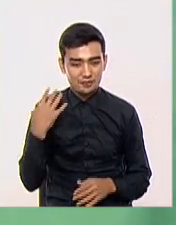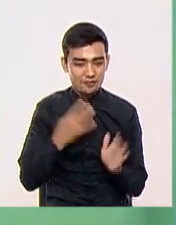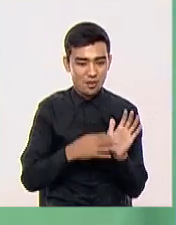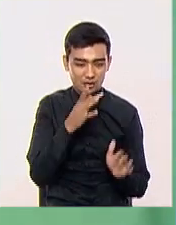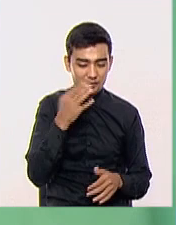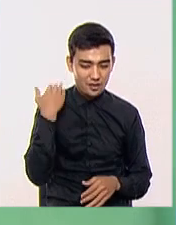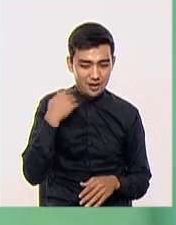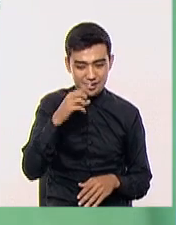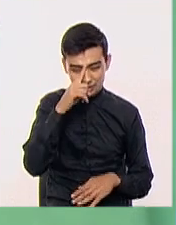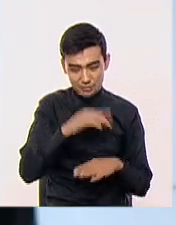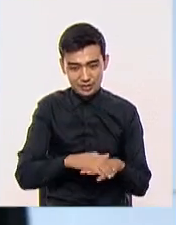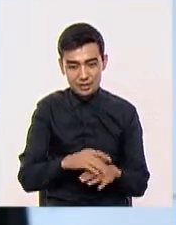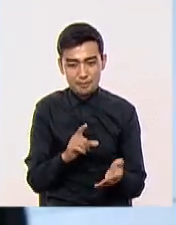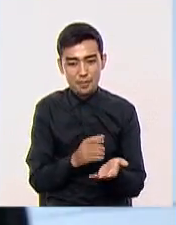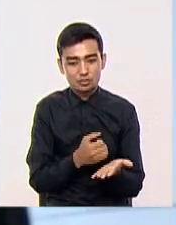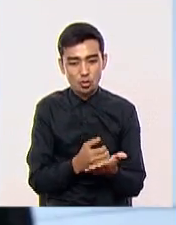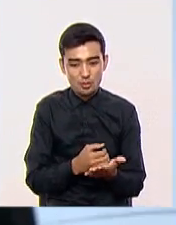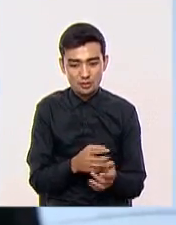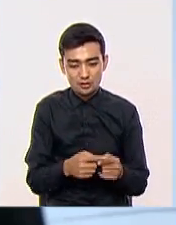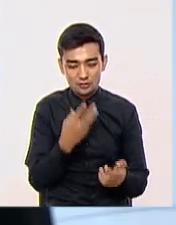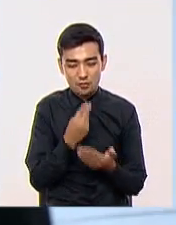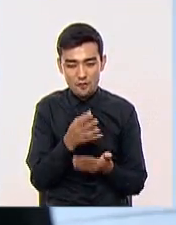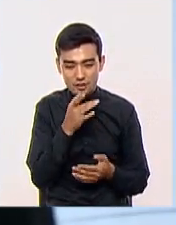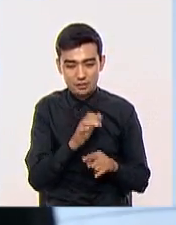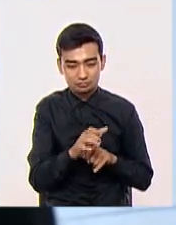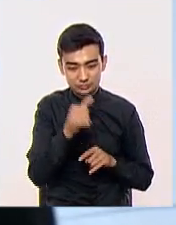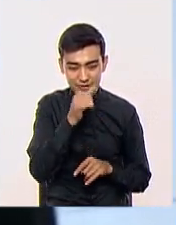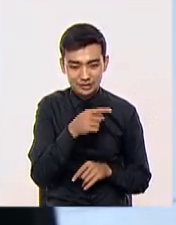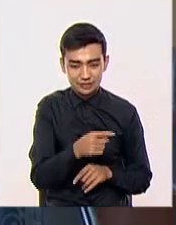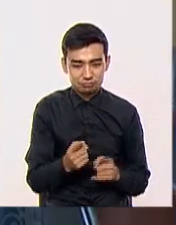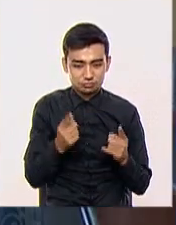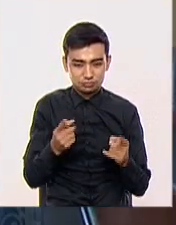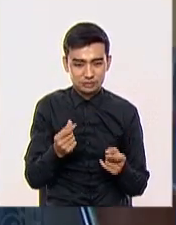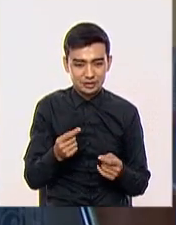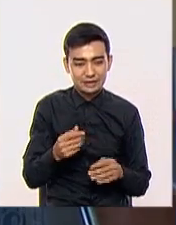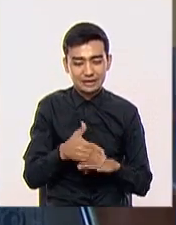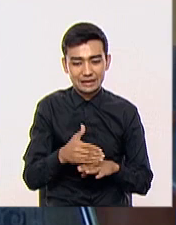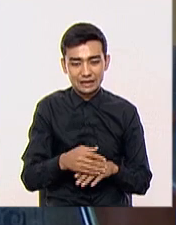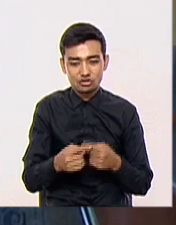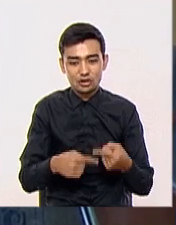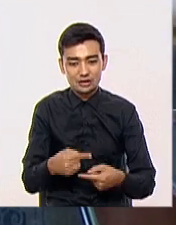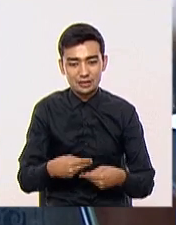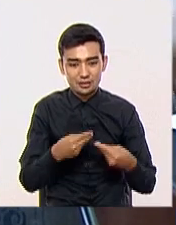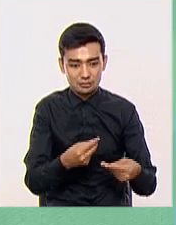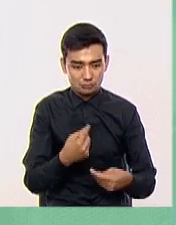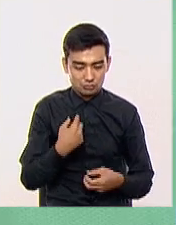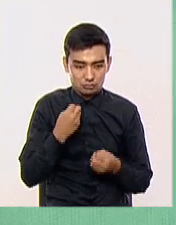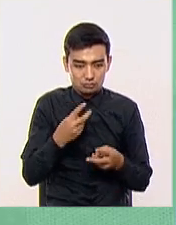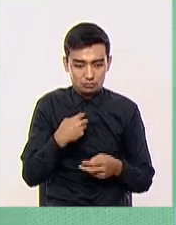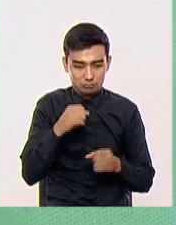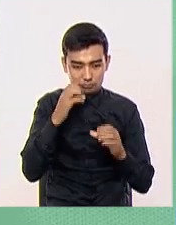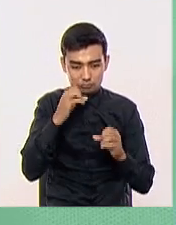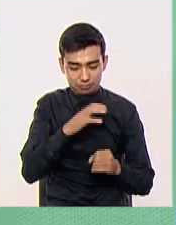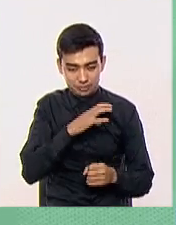үкімет зейнетақыны уақытылы төлей алмай отырған кезде мұндай қомақты қаржының несие ретінде берілгеніне таңғалады.